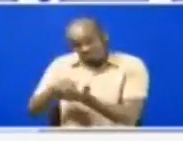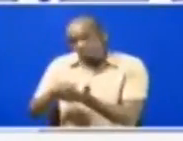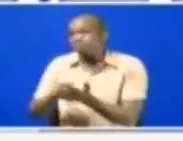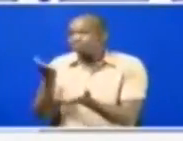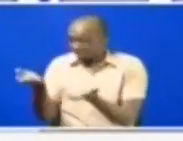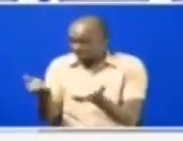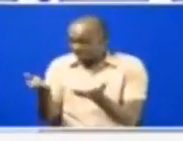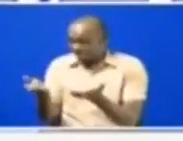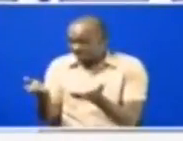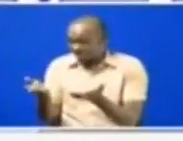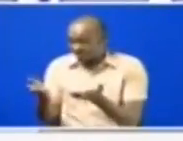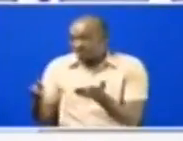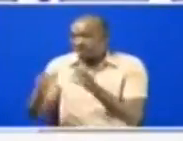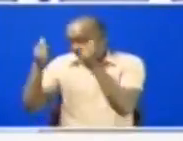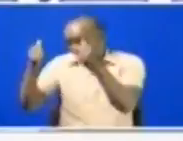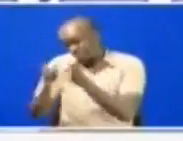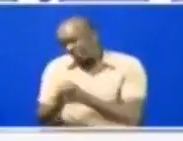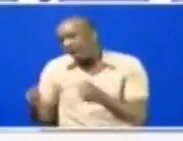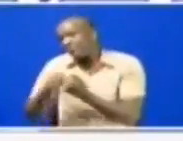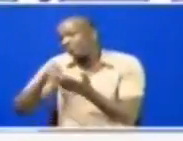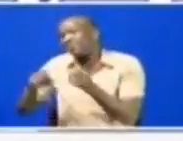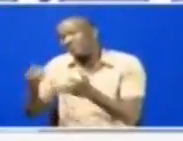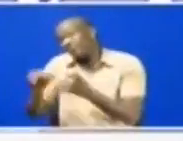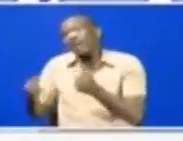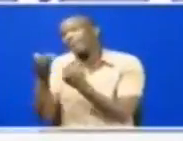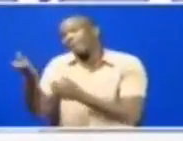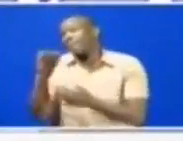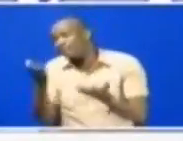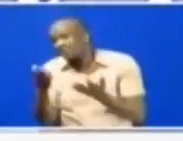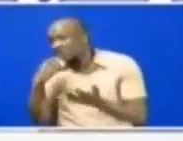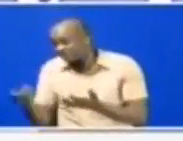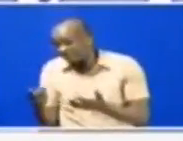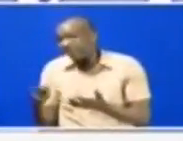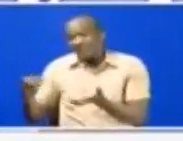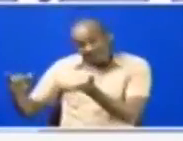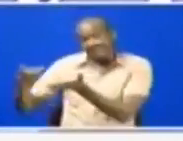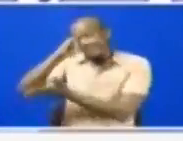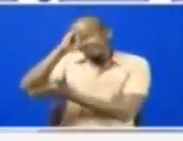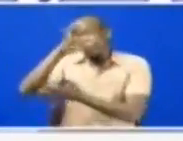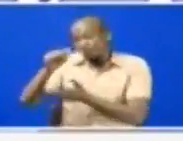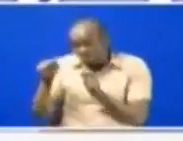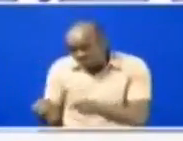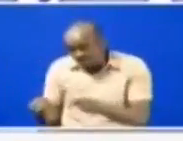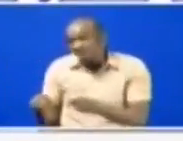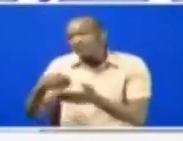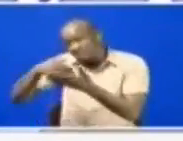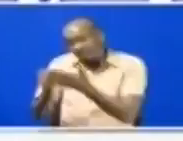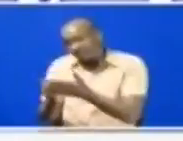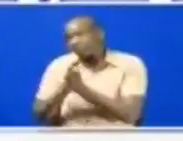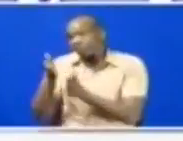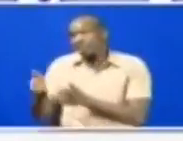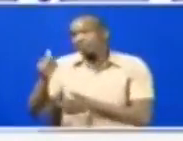Cup qualifiers. Kitu inakuja inafanyika mnakuja mnaelezewa kuna air ticket ya kutoka labda kutoka hapa mnaenda mali kama